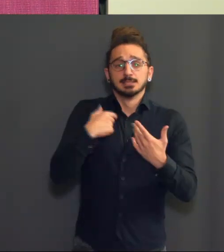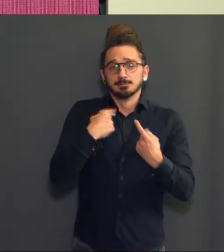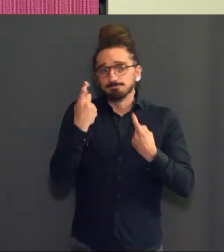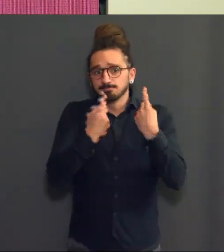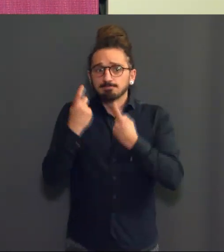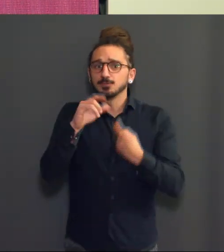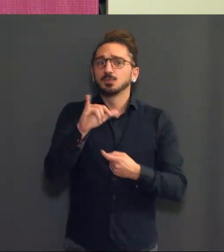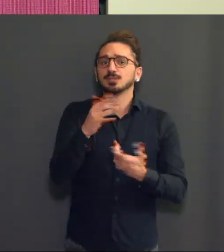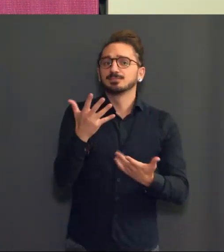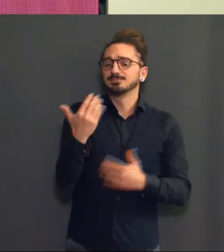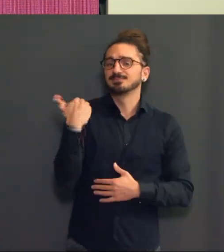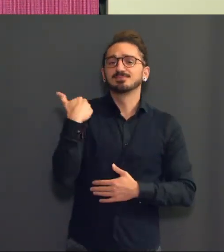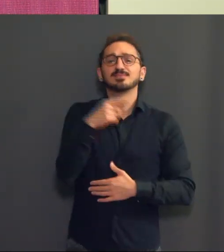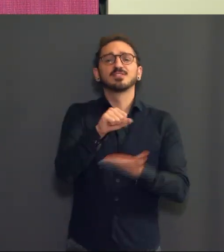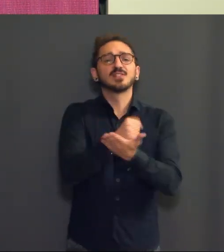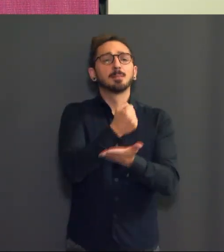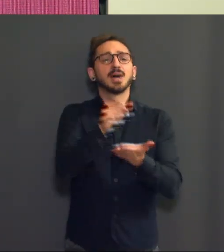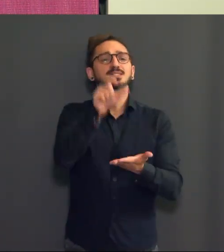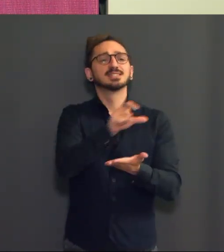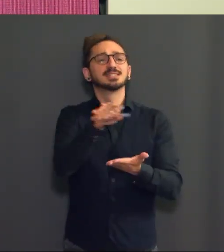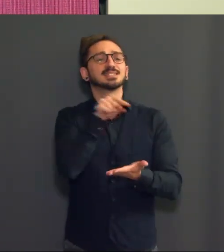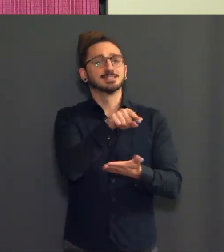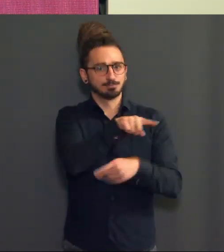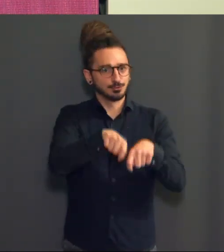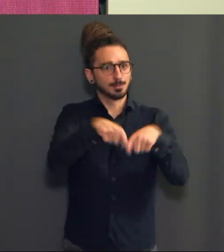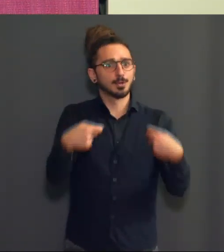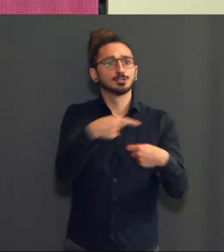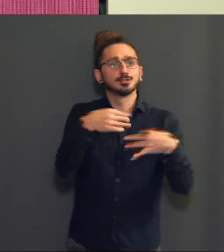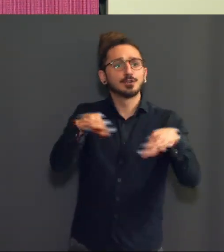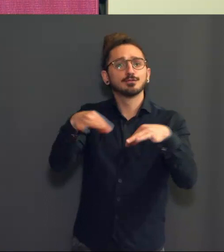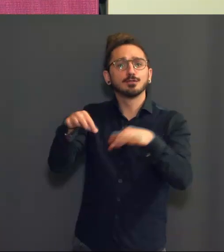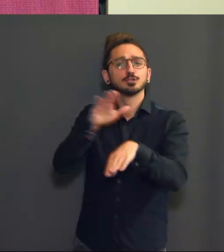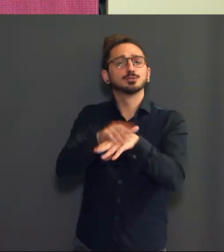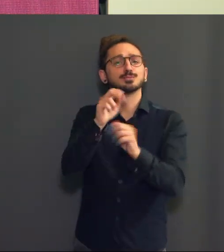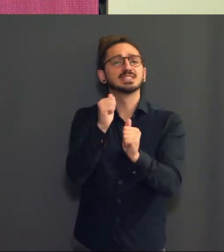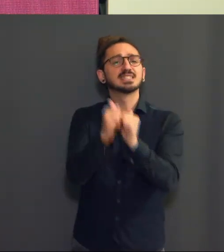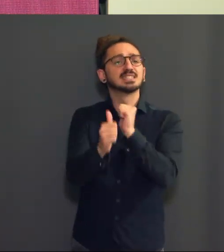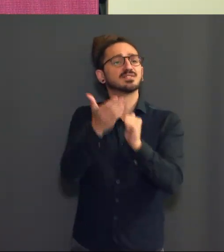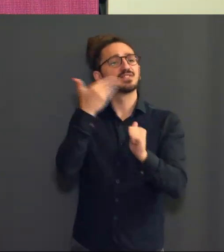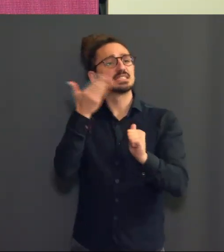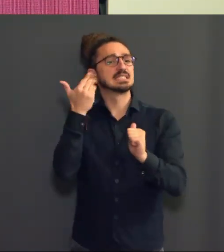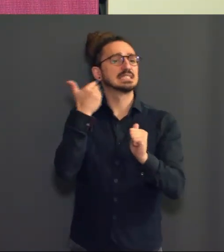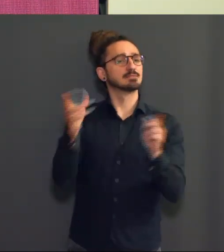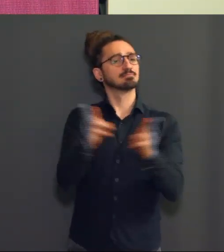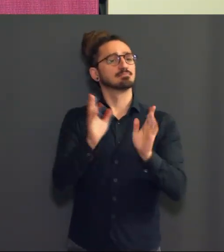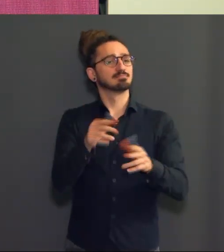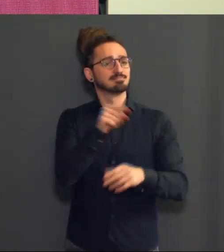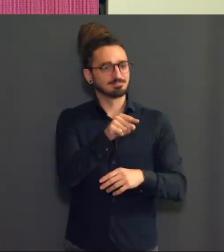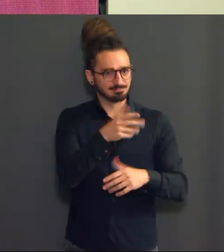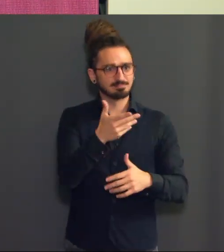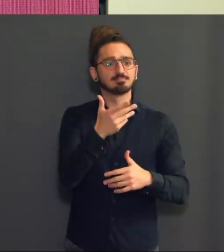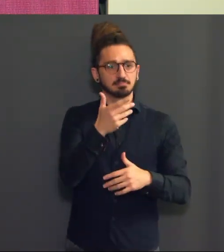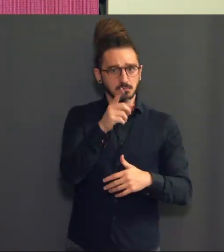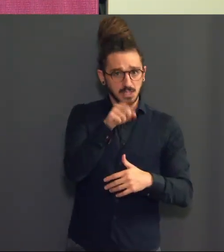pharmacies des tests antigéniques? Je pense que c'est trop tôt pour le dire, mais dans le futur, il est possible que ces tests antigéniques que l'on